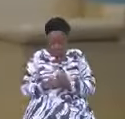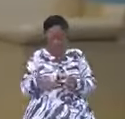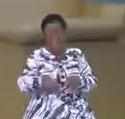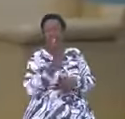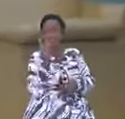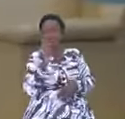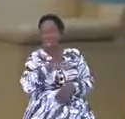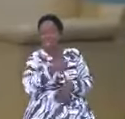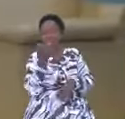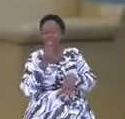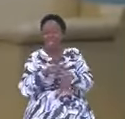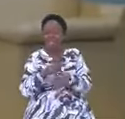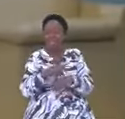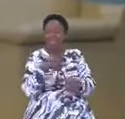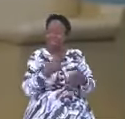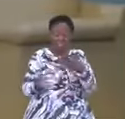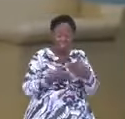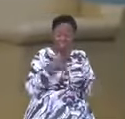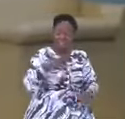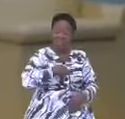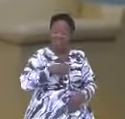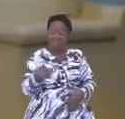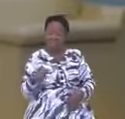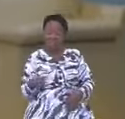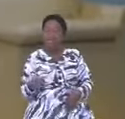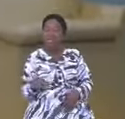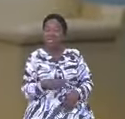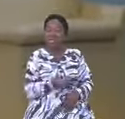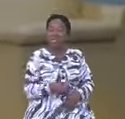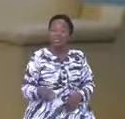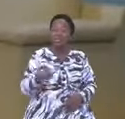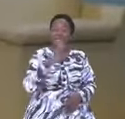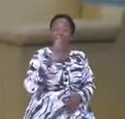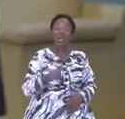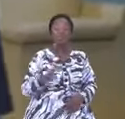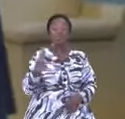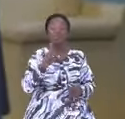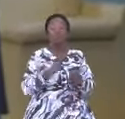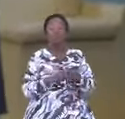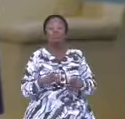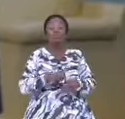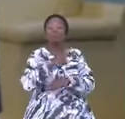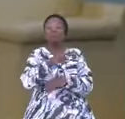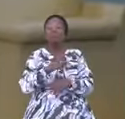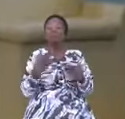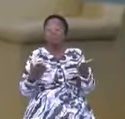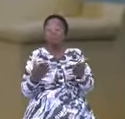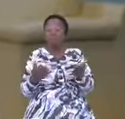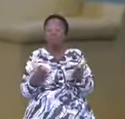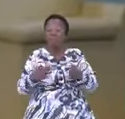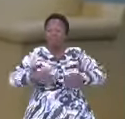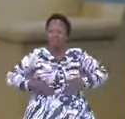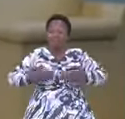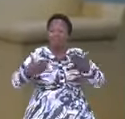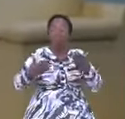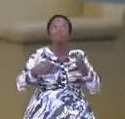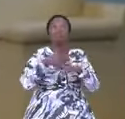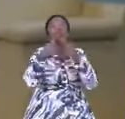religion qui sont habitués à la confession au dieu tout puissant je confesse